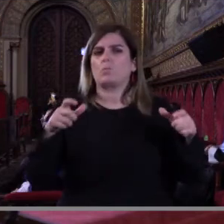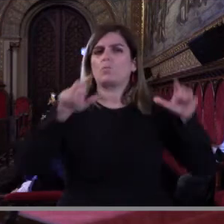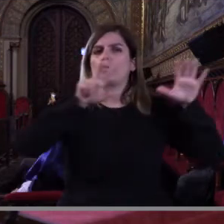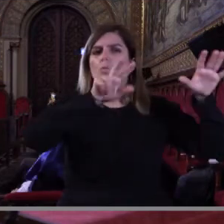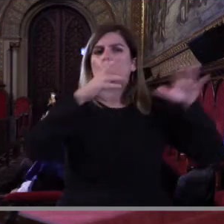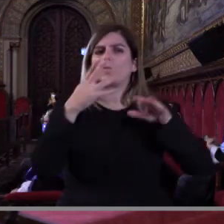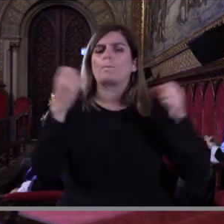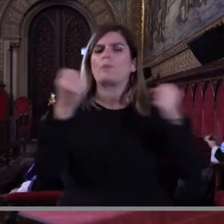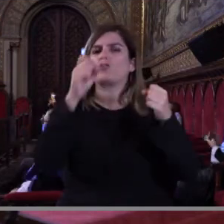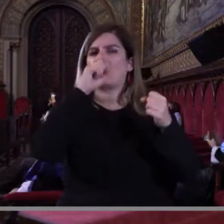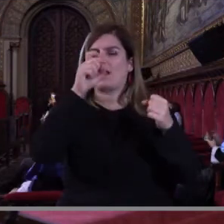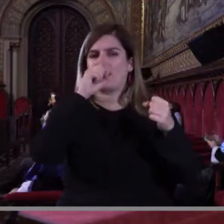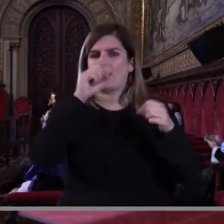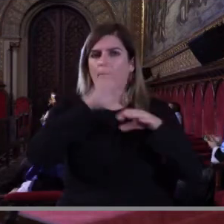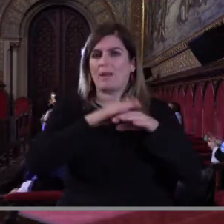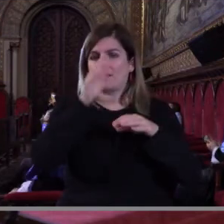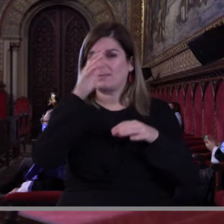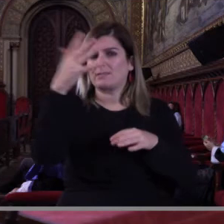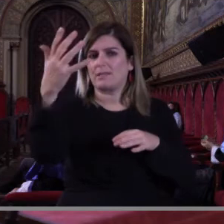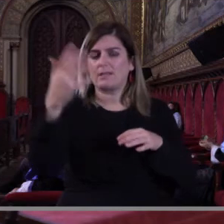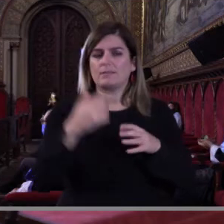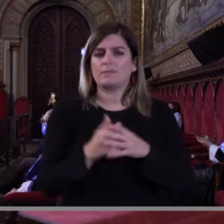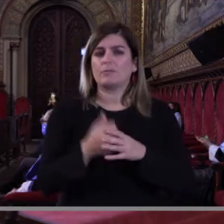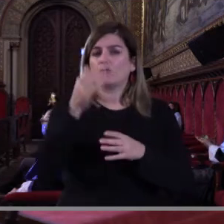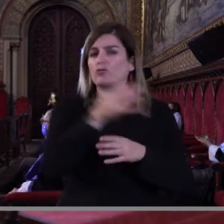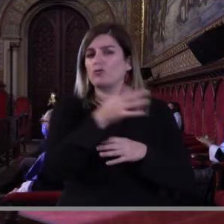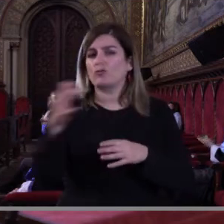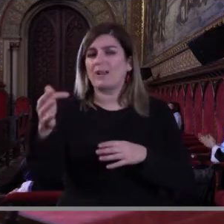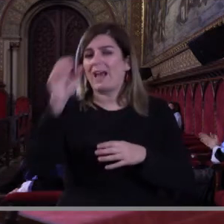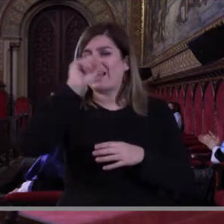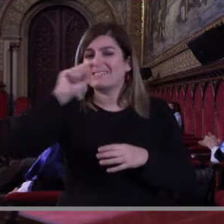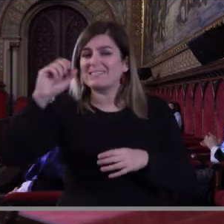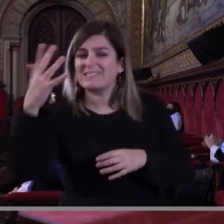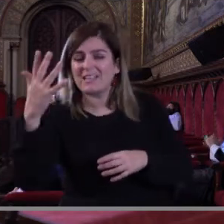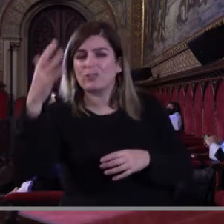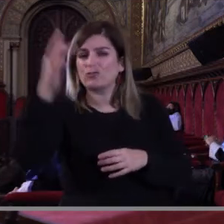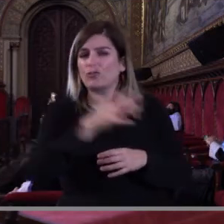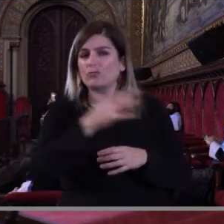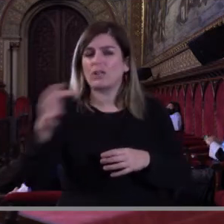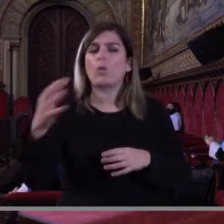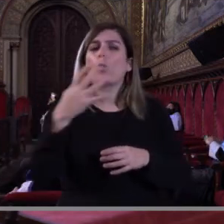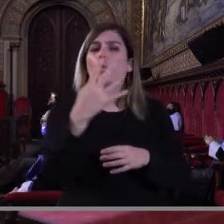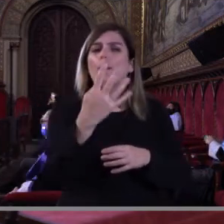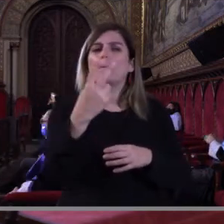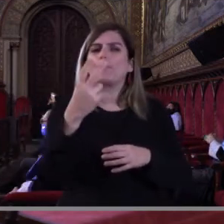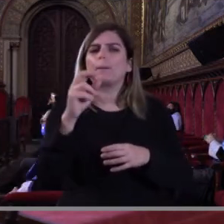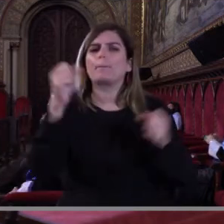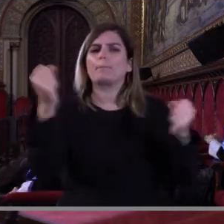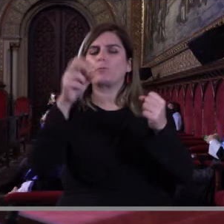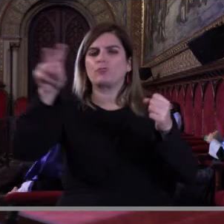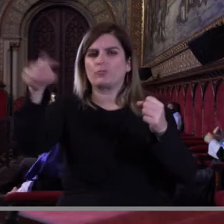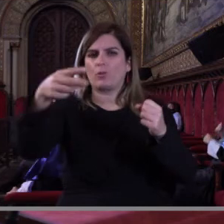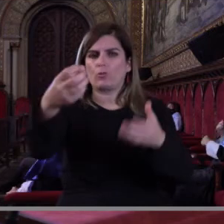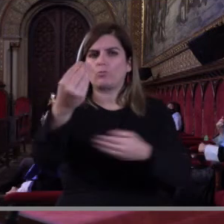milions d'euros anuals durant els propers 5 anys, arribant al 5è any a un increment de 420 milions